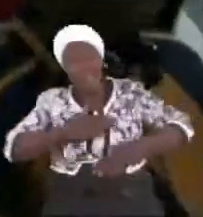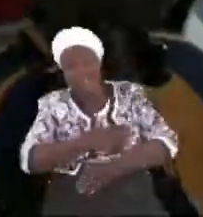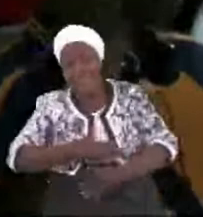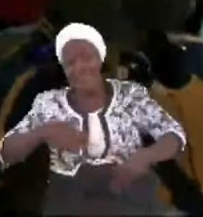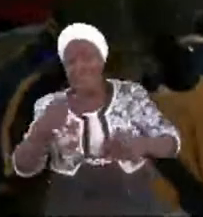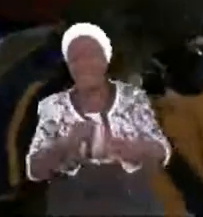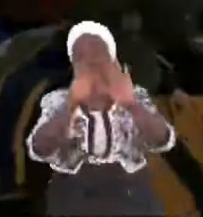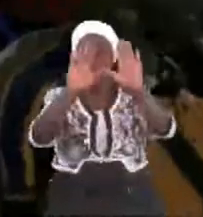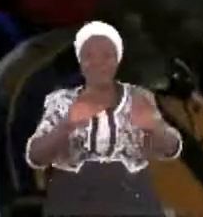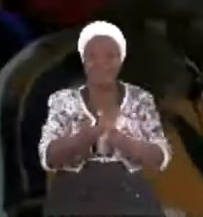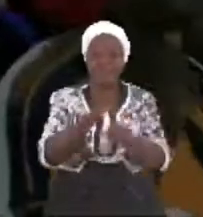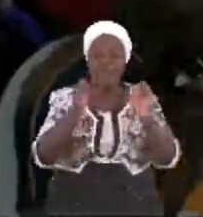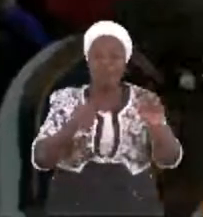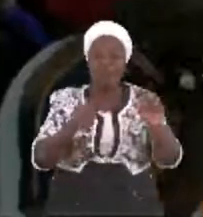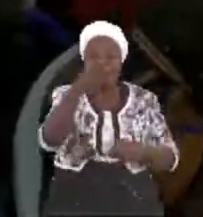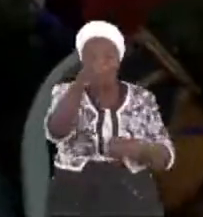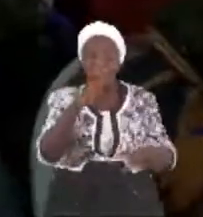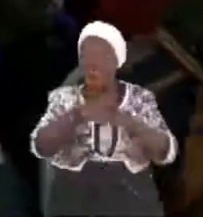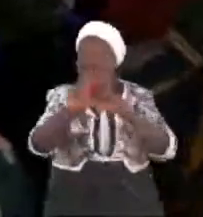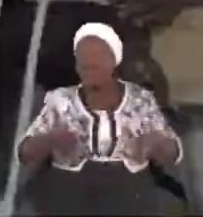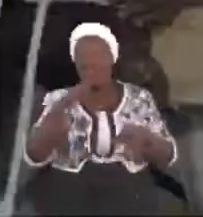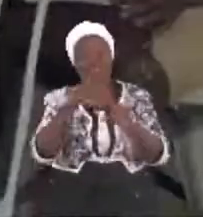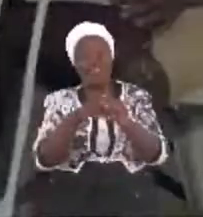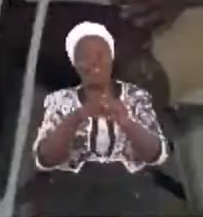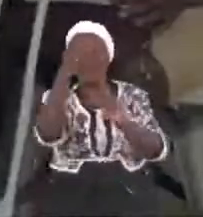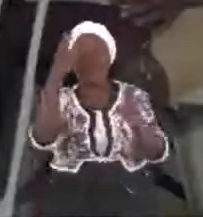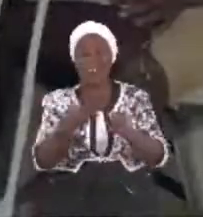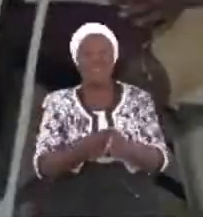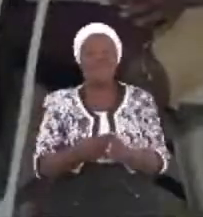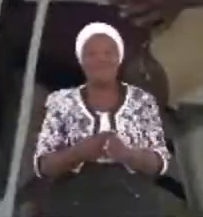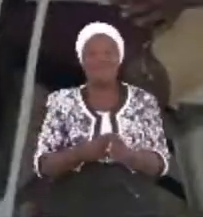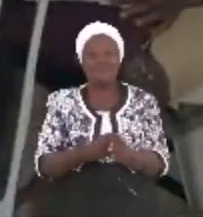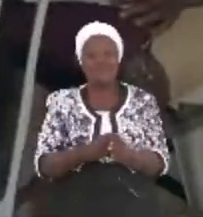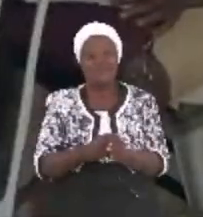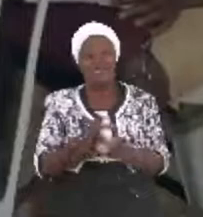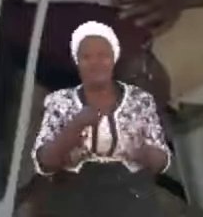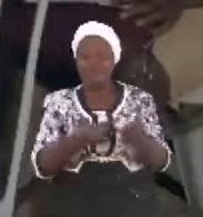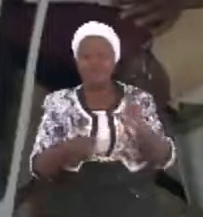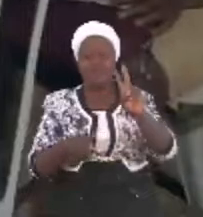la puissance miraculeuse de Dieu dans ta vie, au nom de Jésus.